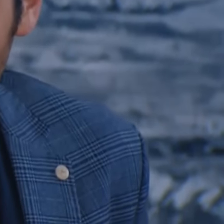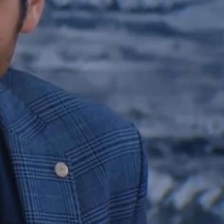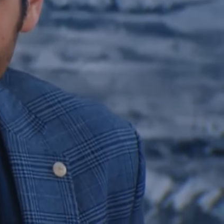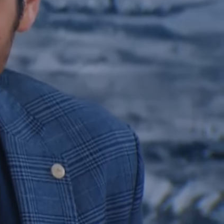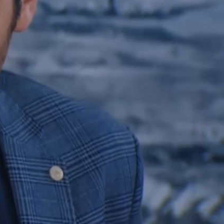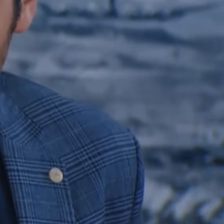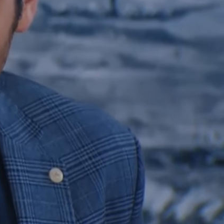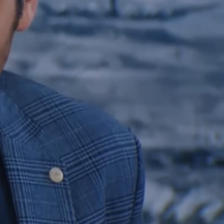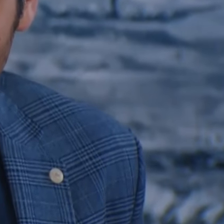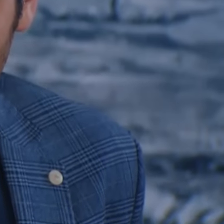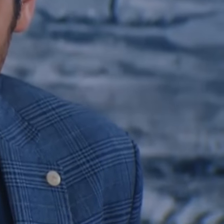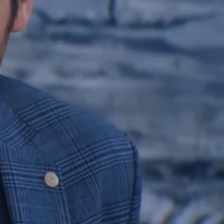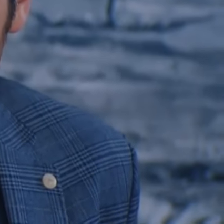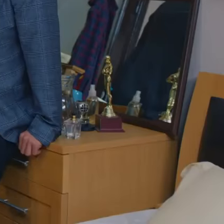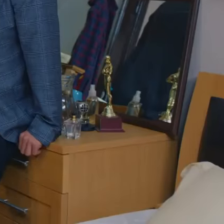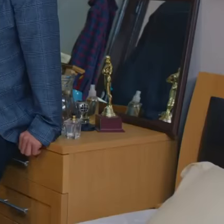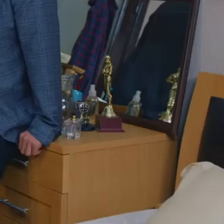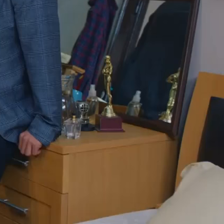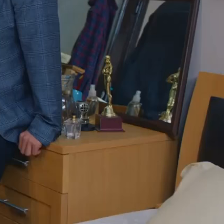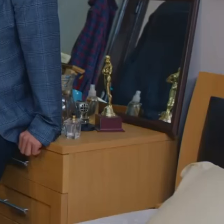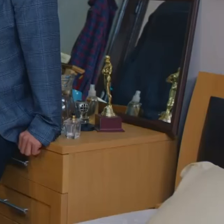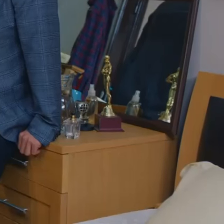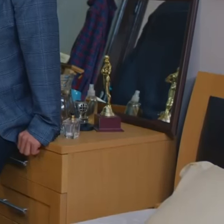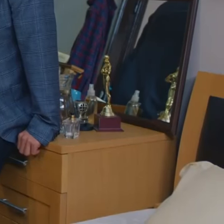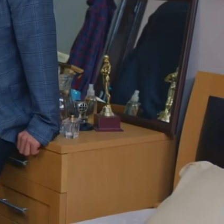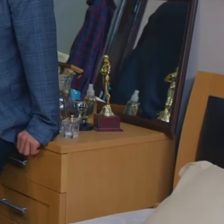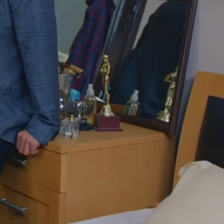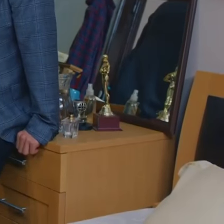Tarık'ın uğurlarken tebessüm eden yüzü asıldı.